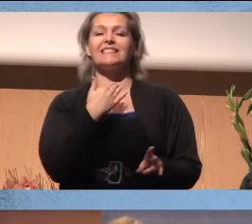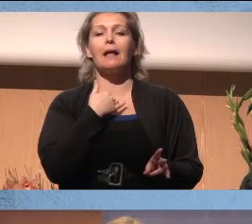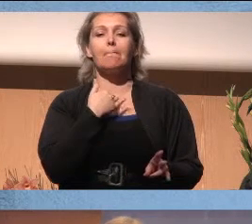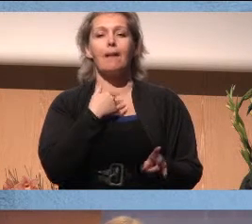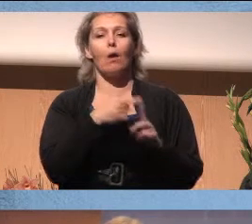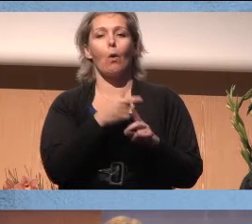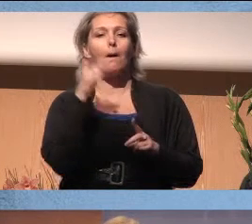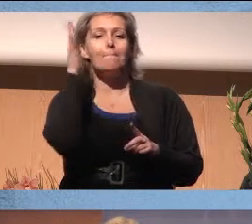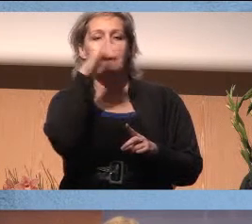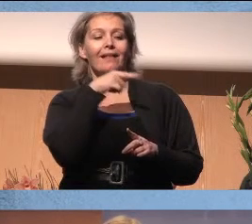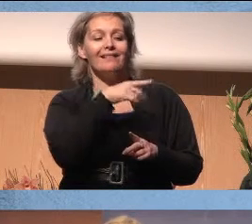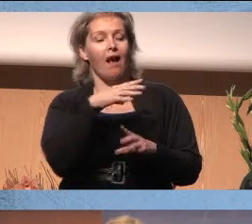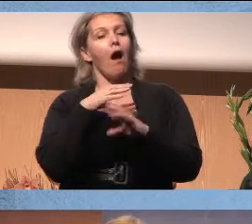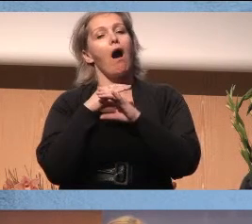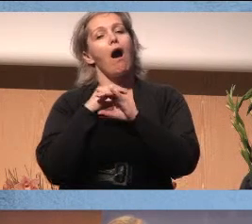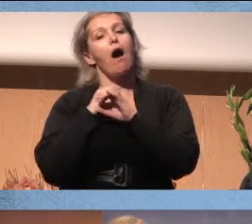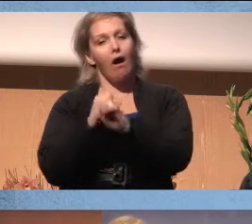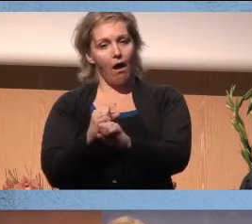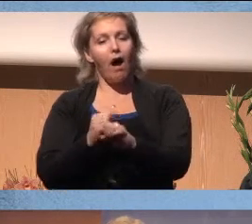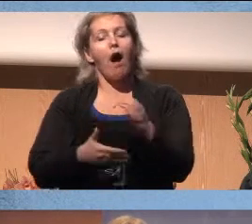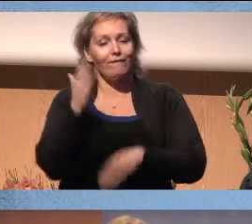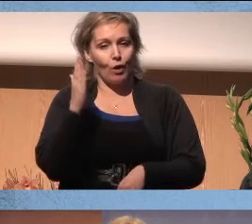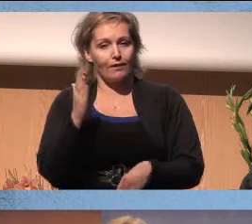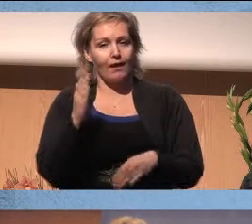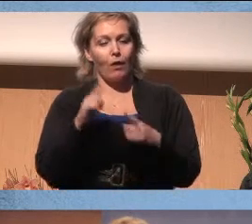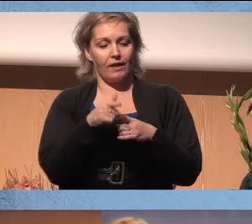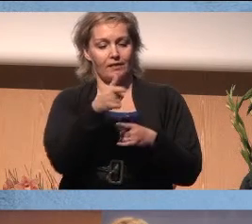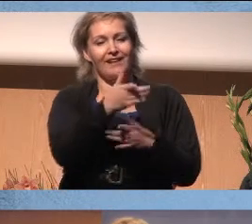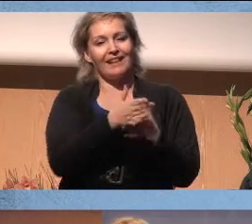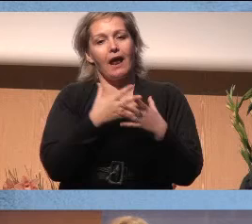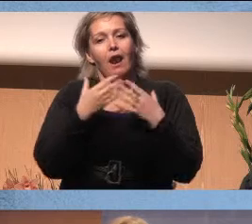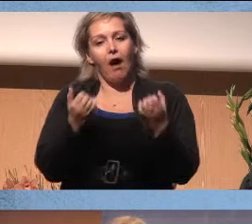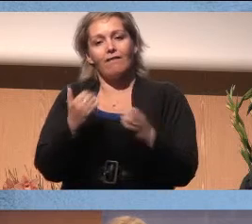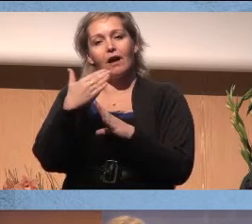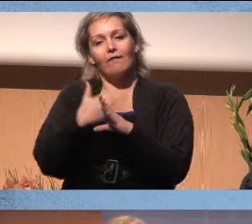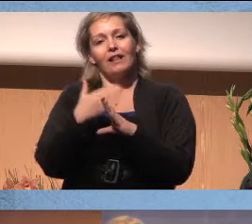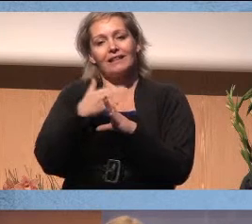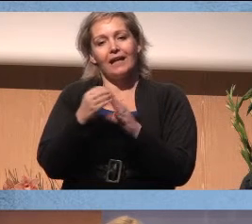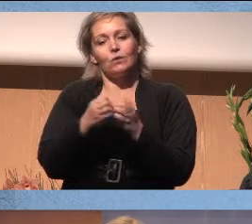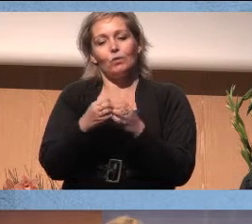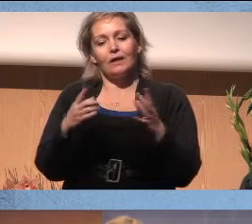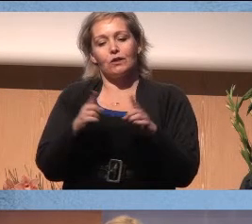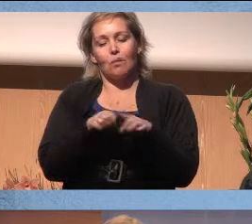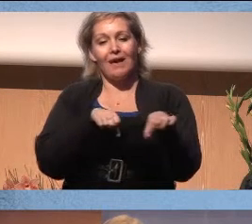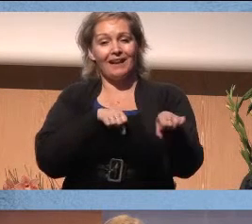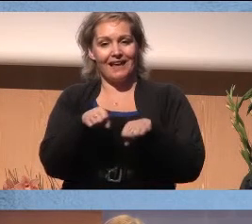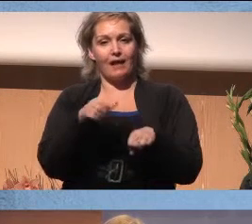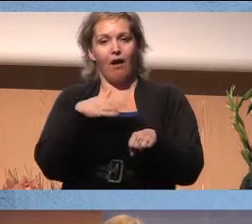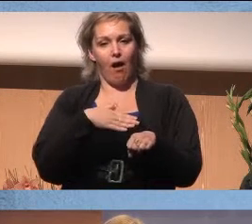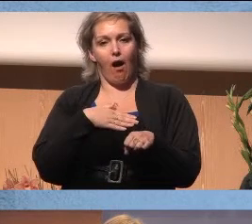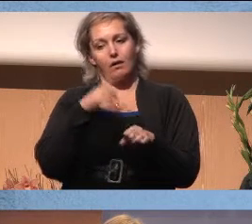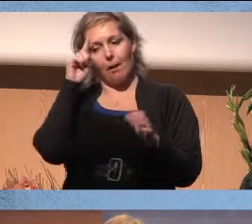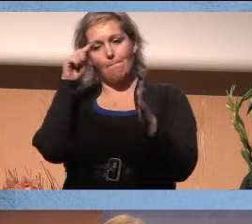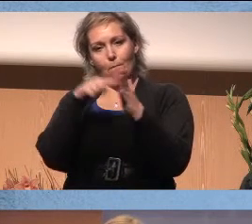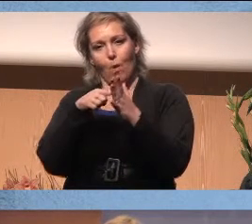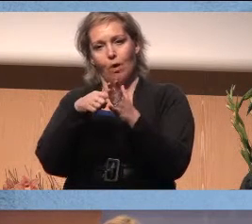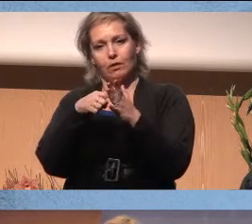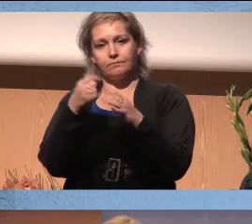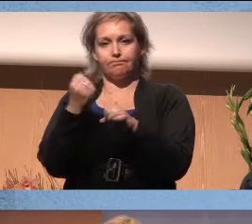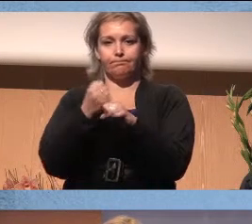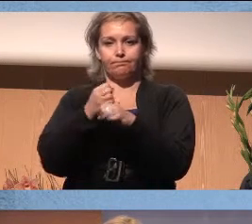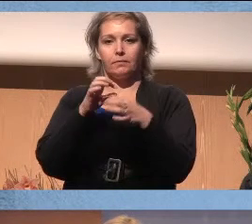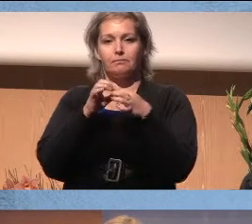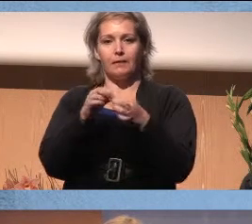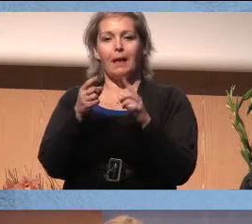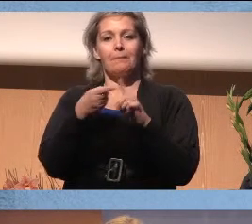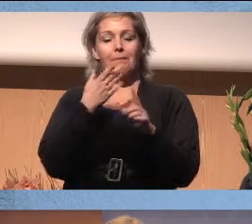og meninger helt avgjørende, og skal være en del av den kvalitetsutviklingen som denne regjeringen har satt seg som mål å drive i